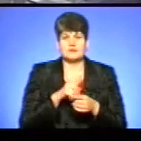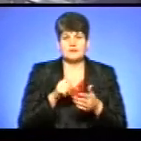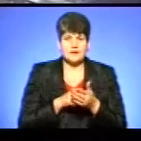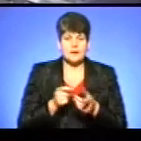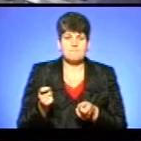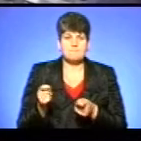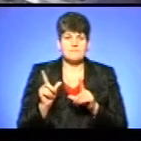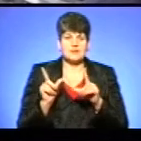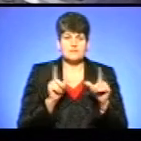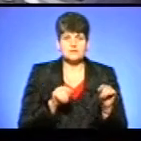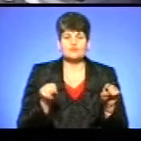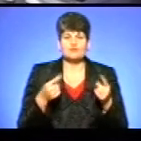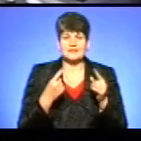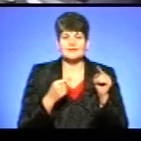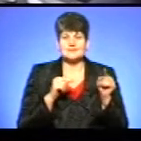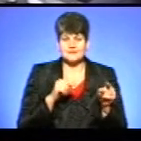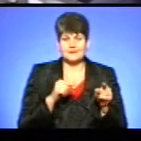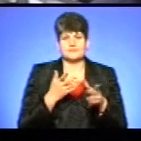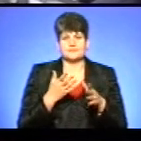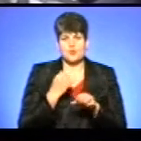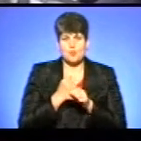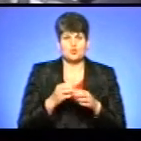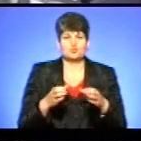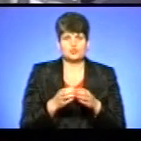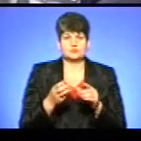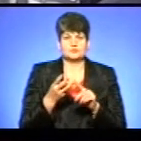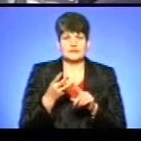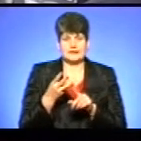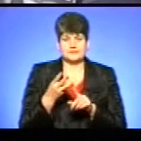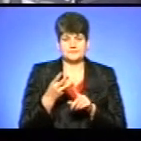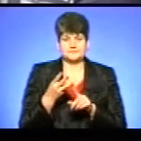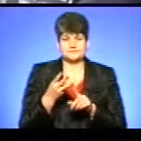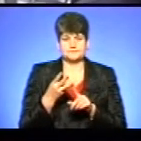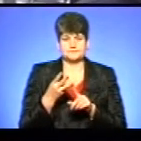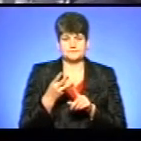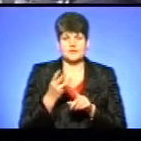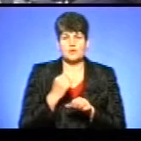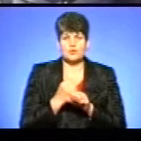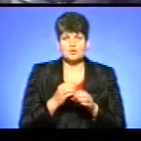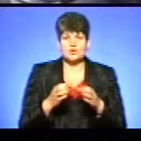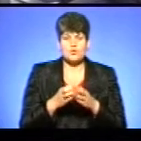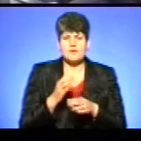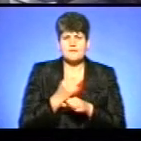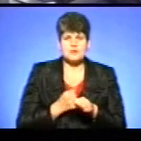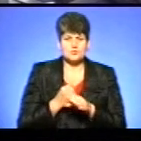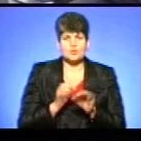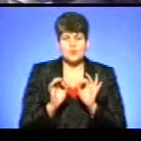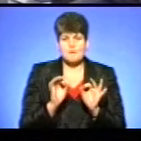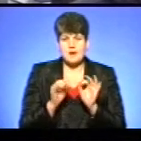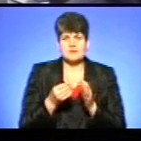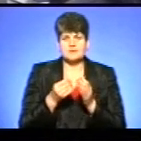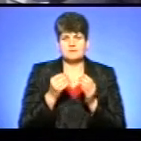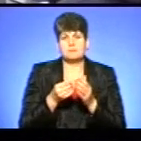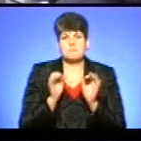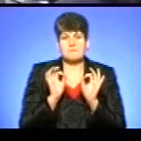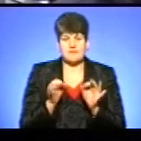перевізників, створити з них робочу групу. Це друге. Третє. Ця робоча група нехай напрацює нормальний, правильний тариф, тому